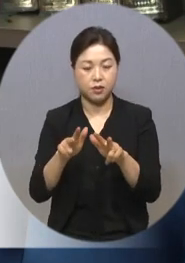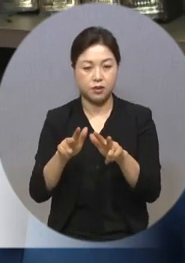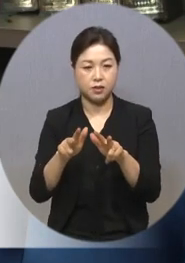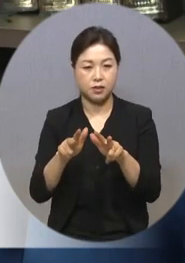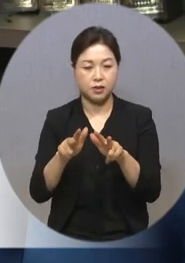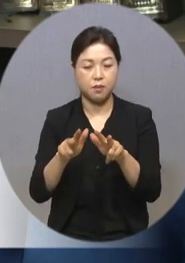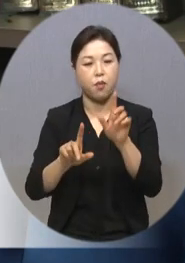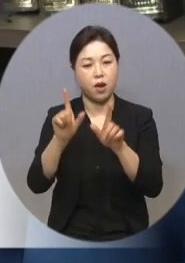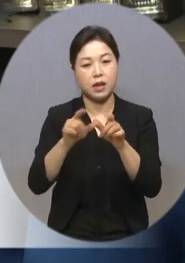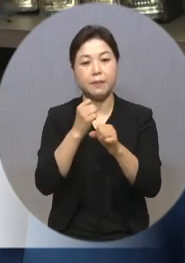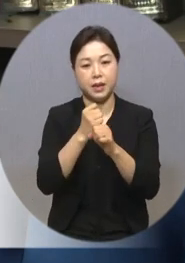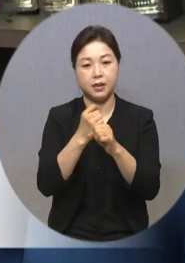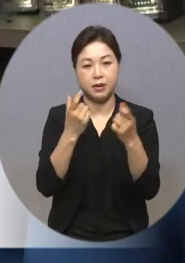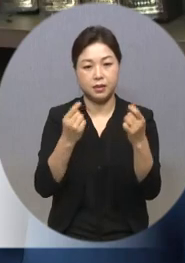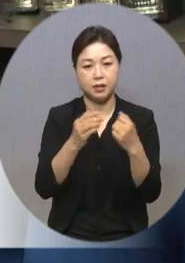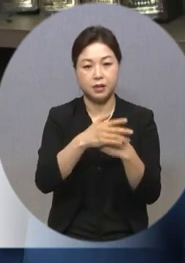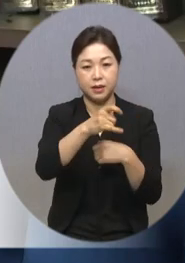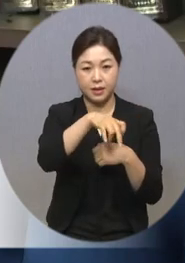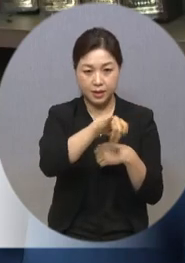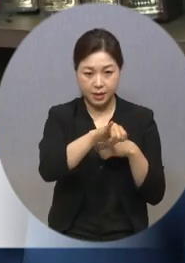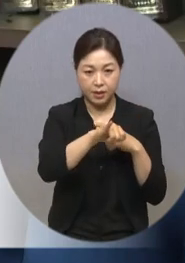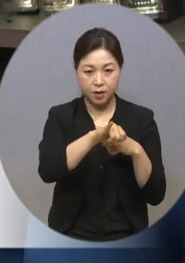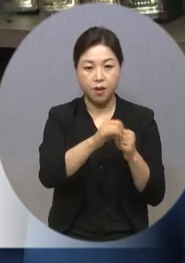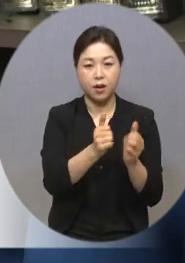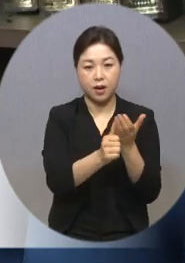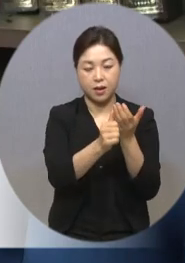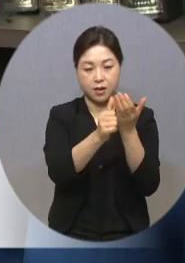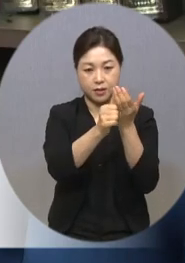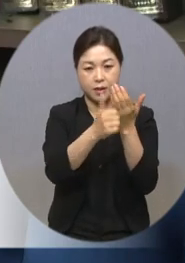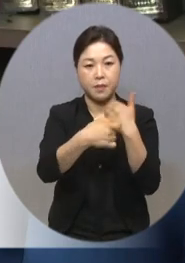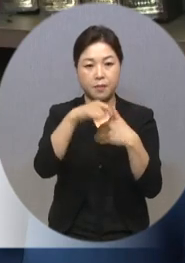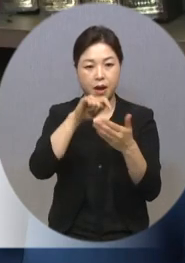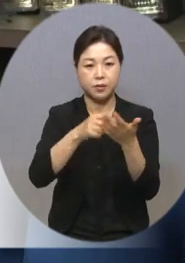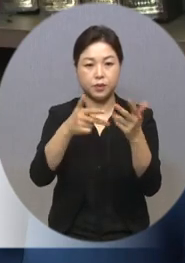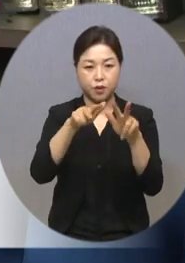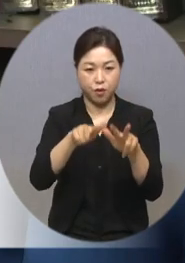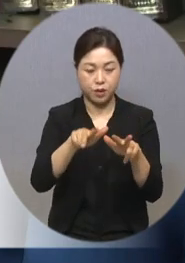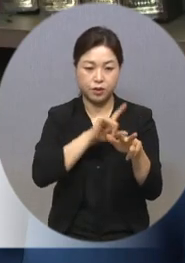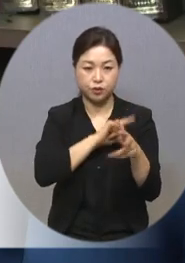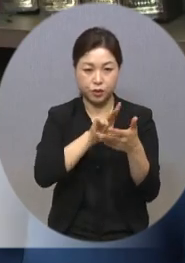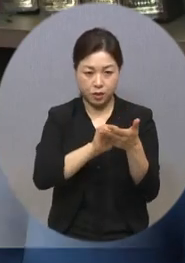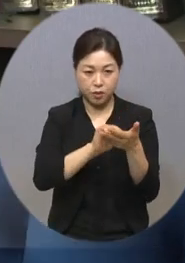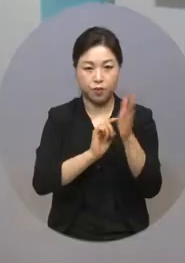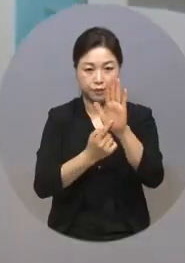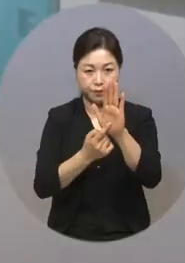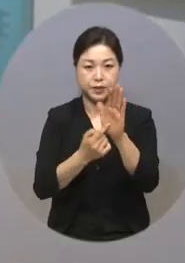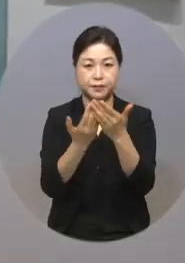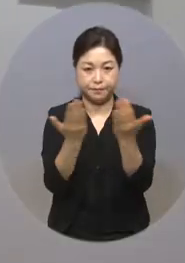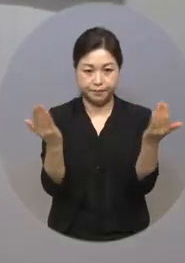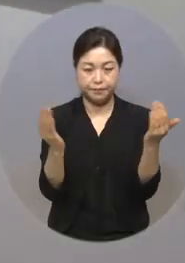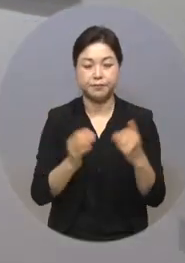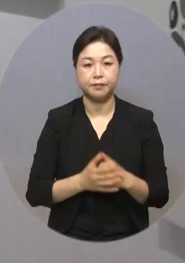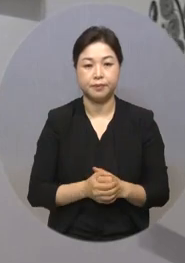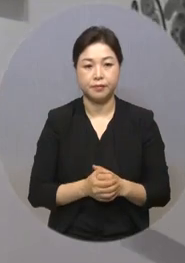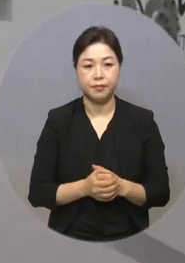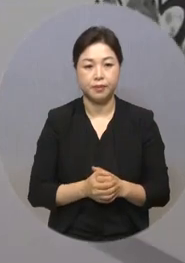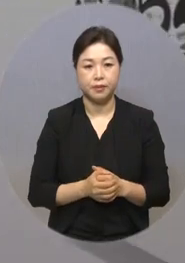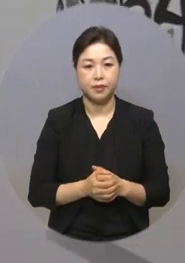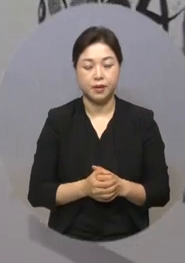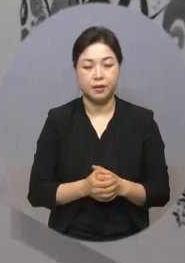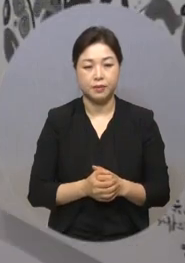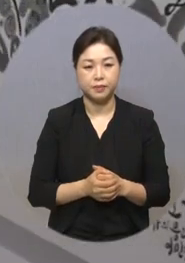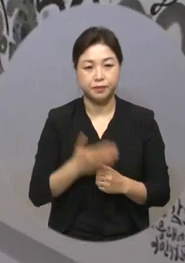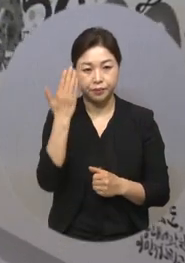캐기 로 가꾼 마음 정황이 라는 주제로 이번 전시회를 준비하게 되었습니다 요수 돌산 에